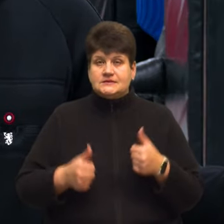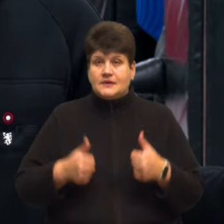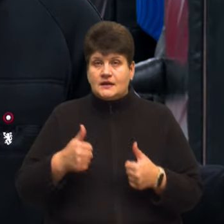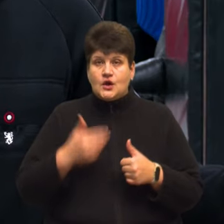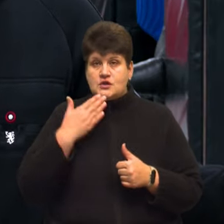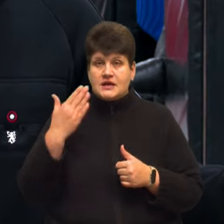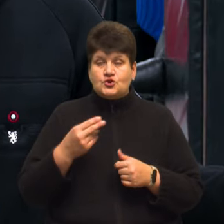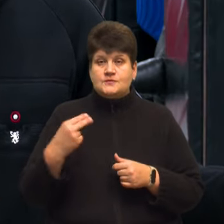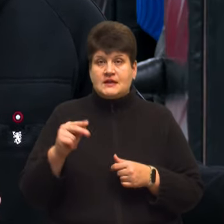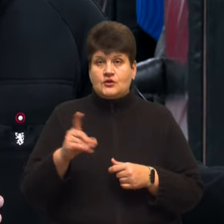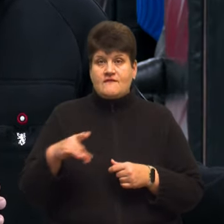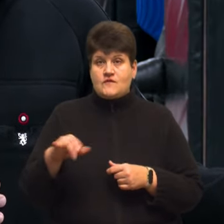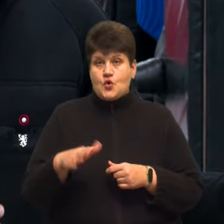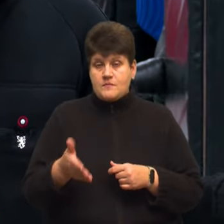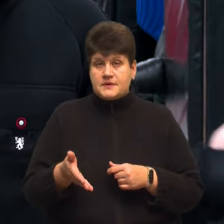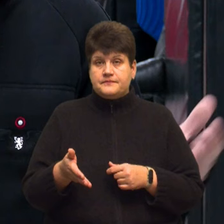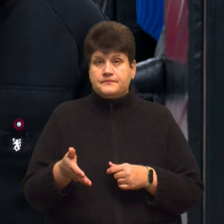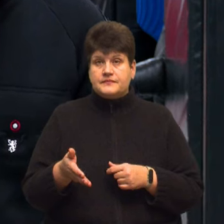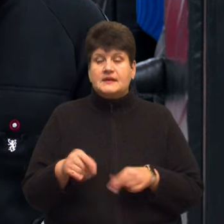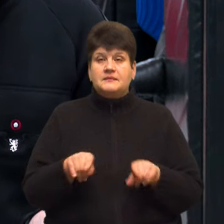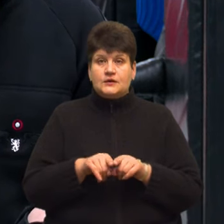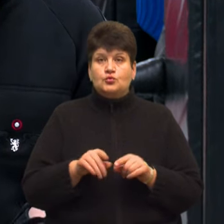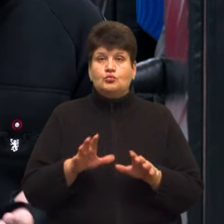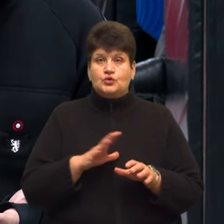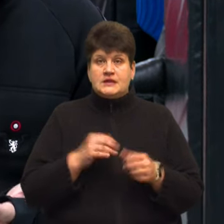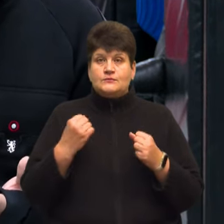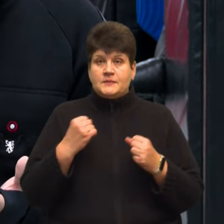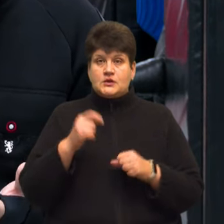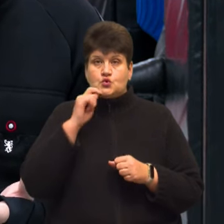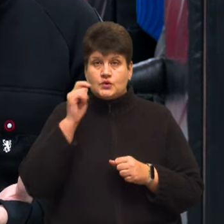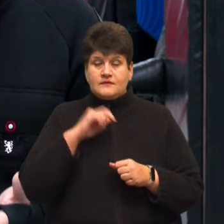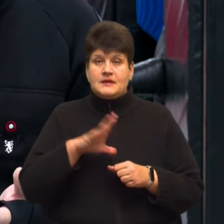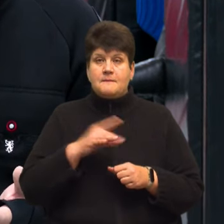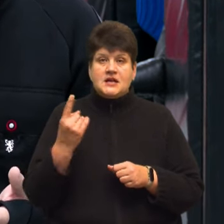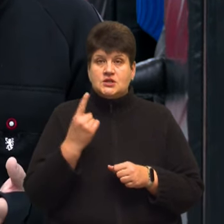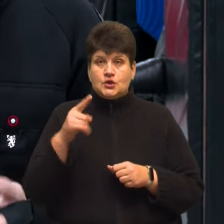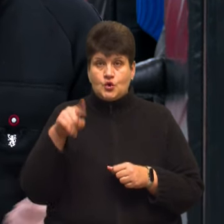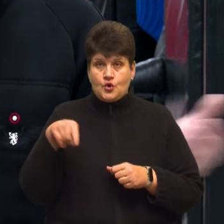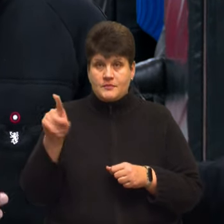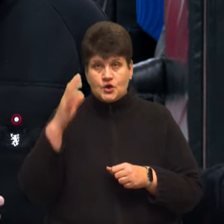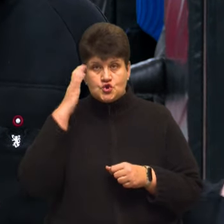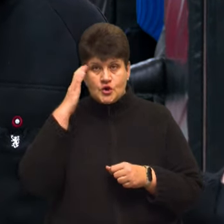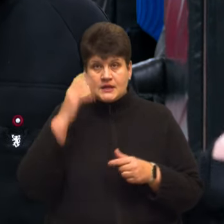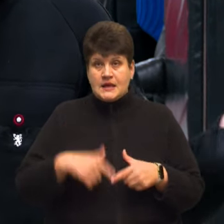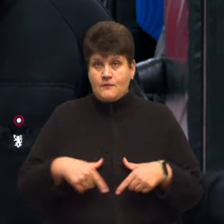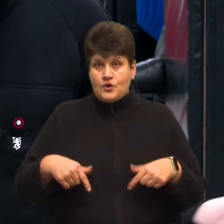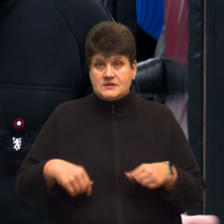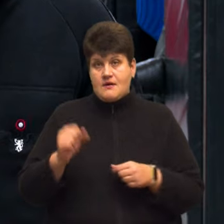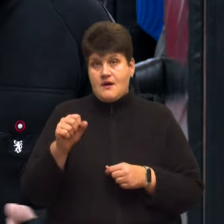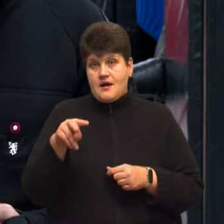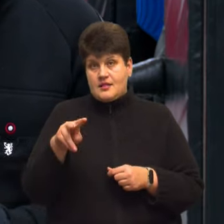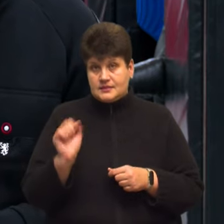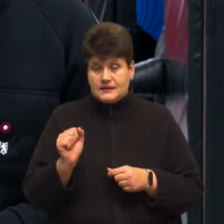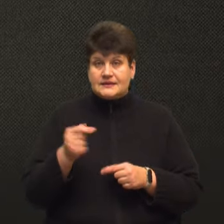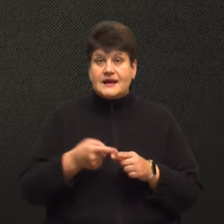чемпіонаті Європи там теж була спортсменка з України вона була першим номером в збірні вона чорний пояс і Ала її на на